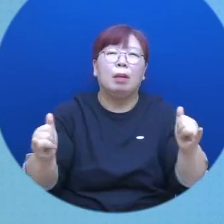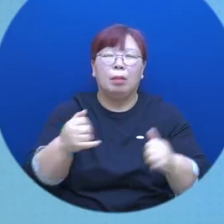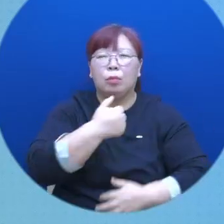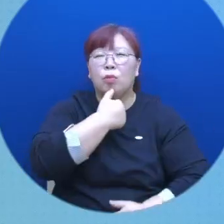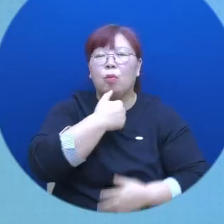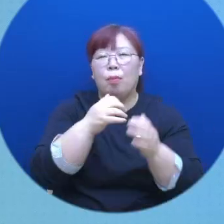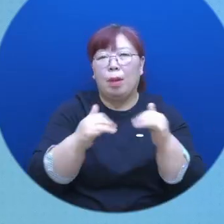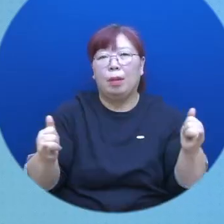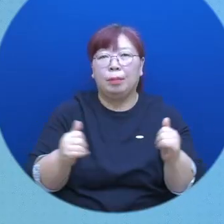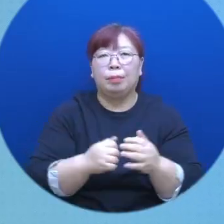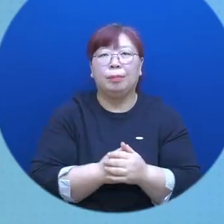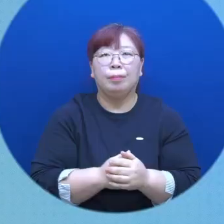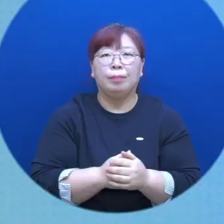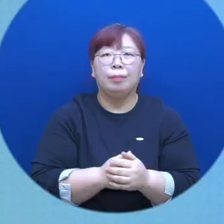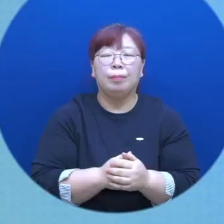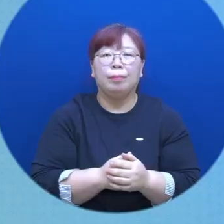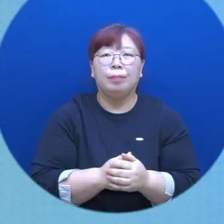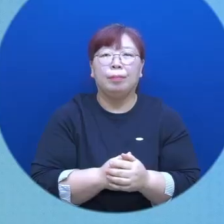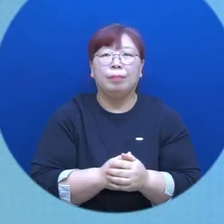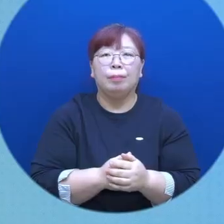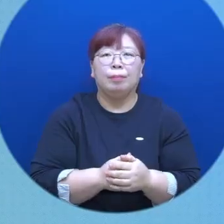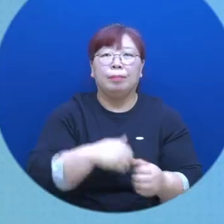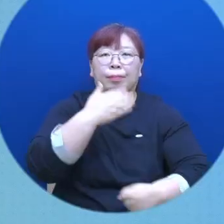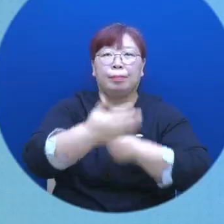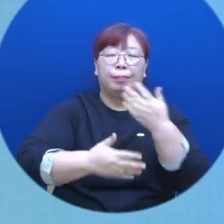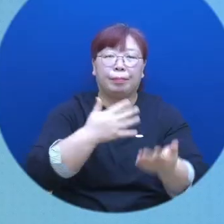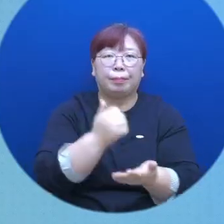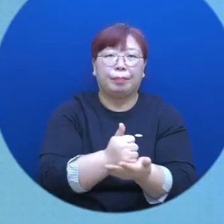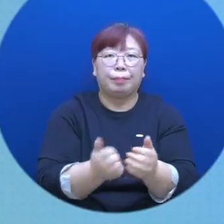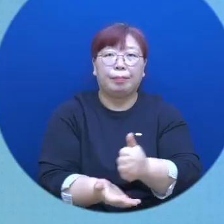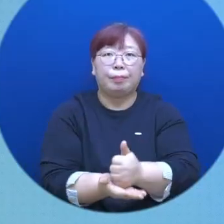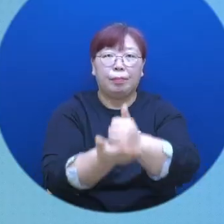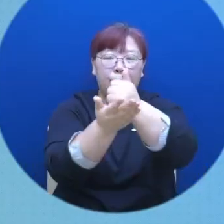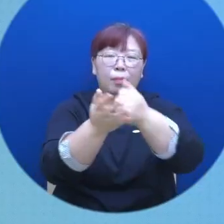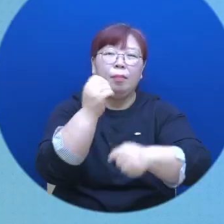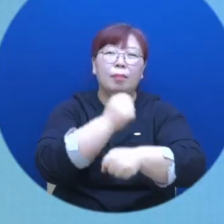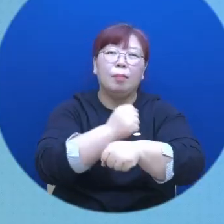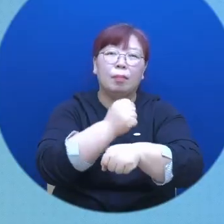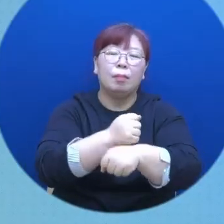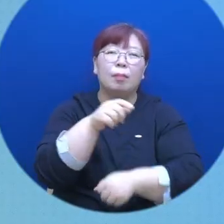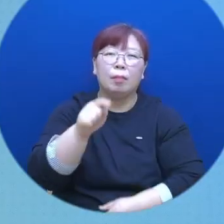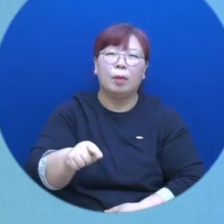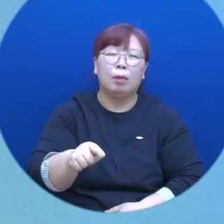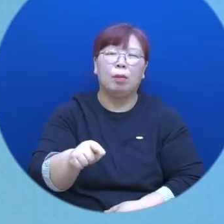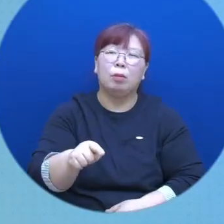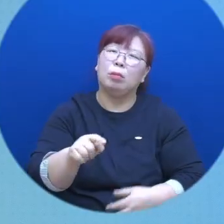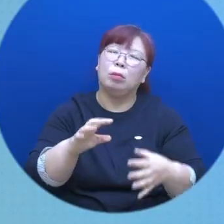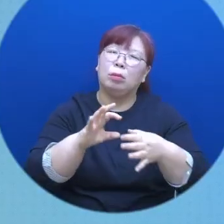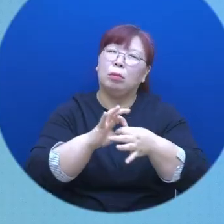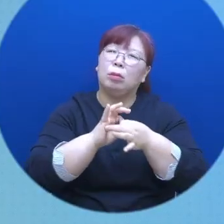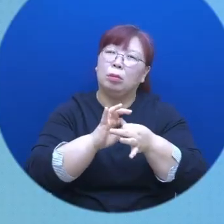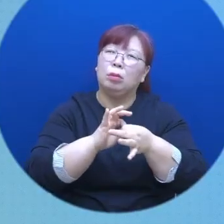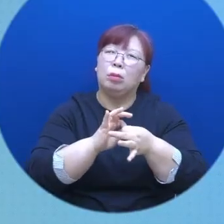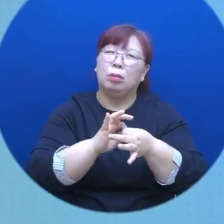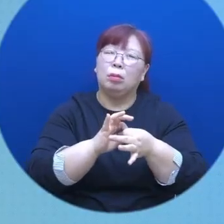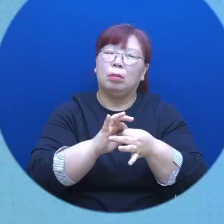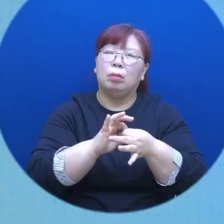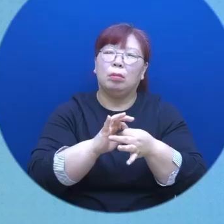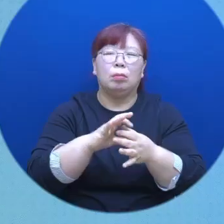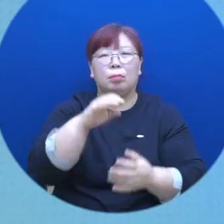로마인입니다. 그러므로 하나님을 경외한다는 것과 거리가 먼